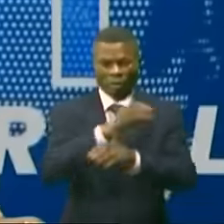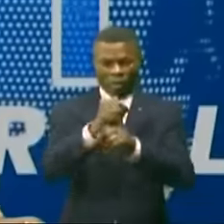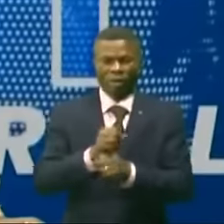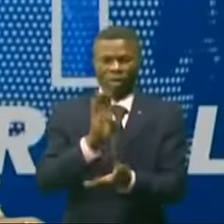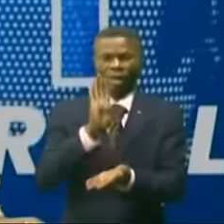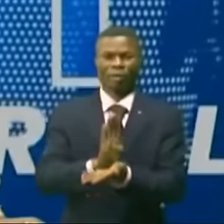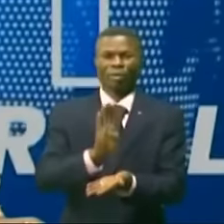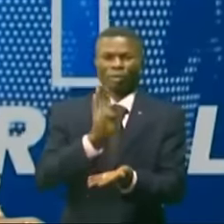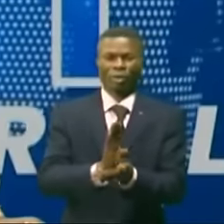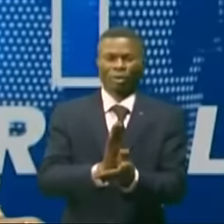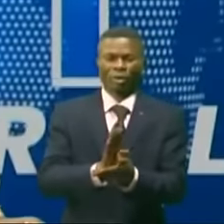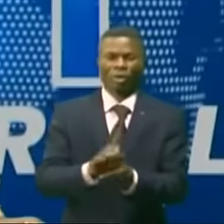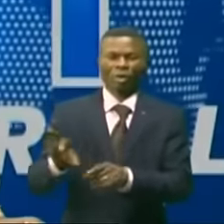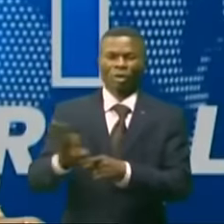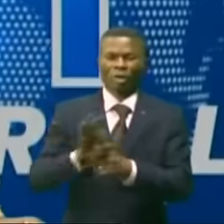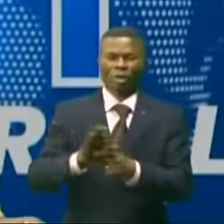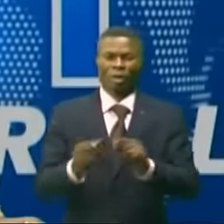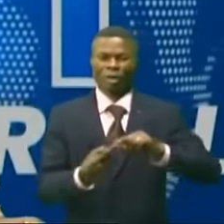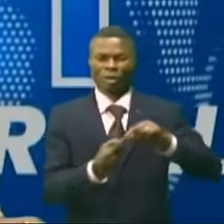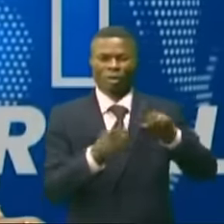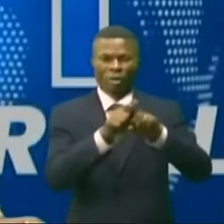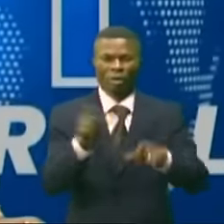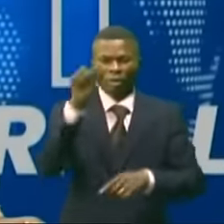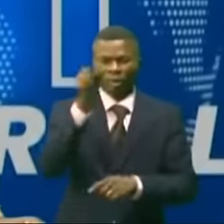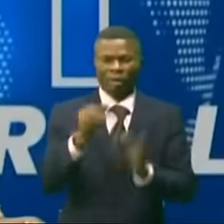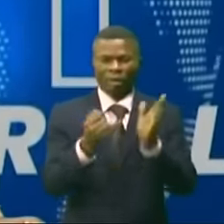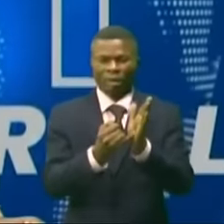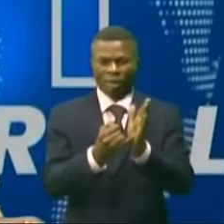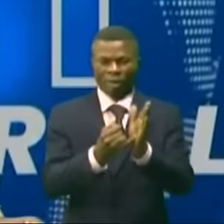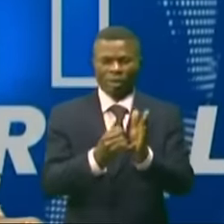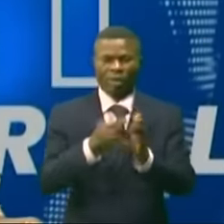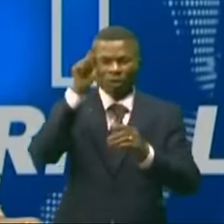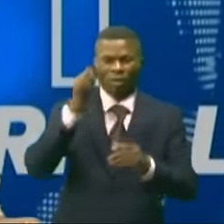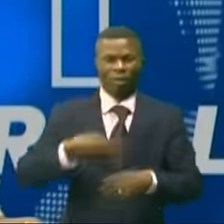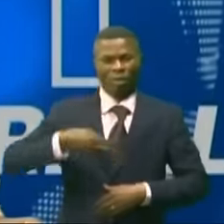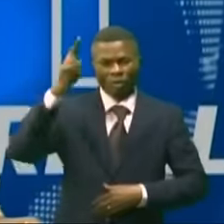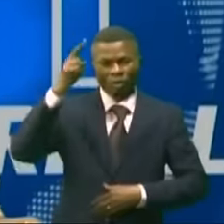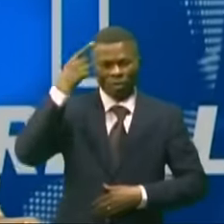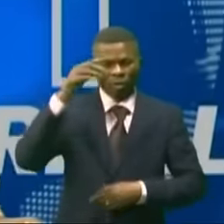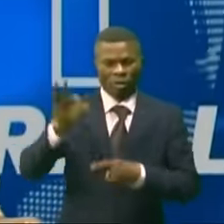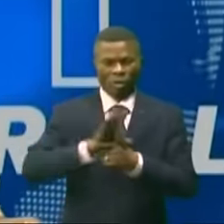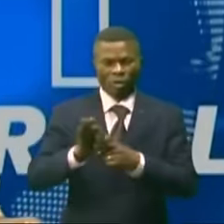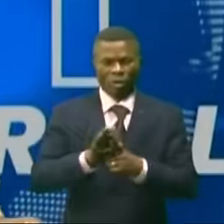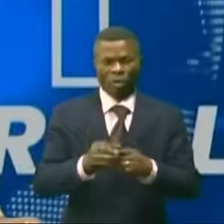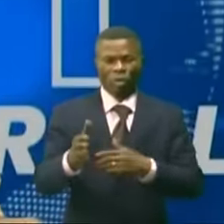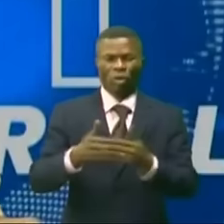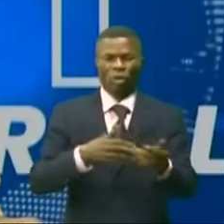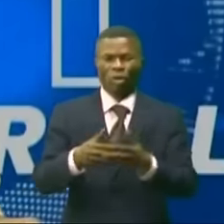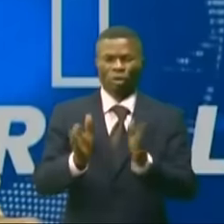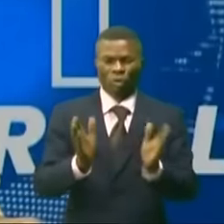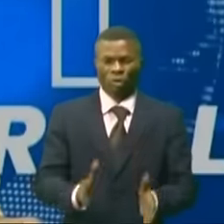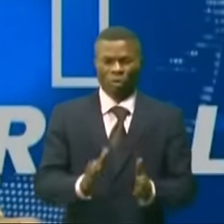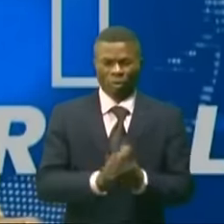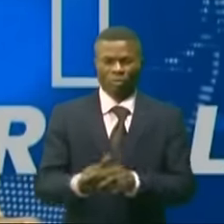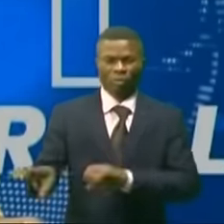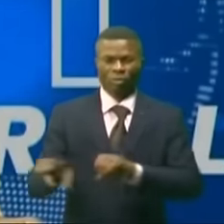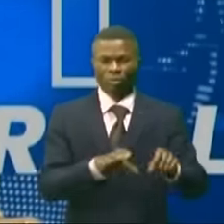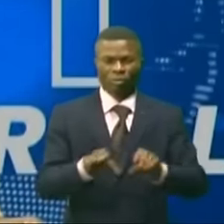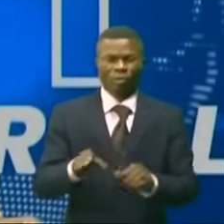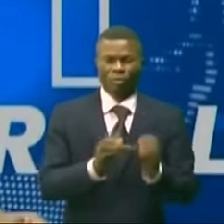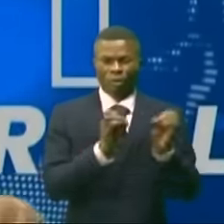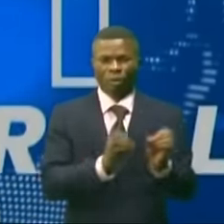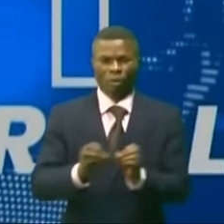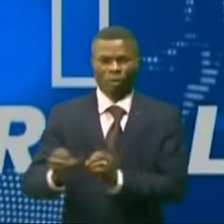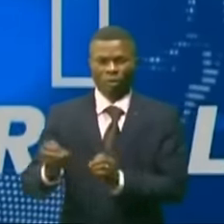brevvet pour la session spéciale et 36 lauréa militaire pour la session ordinaire la cérémonie a été